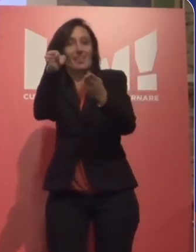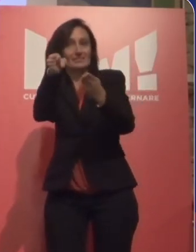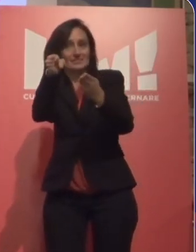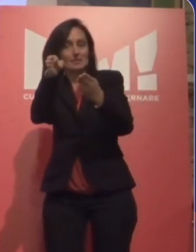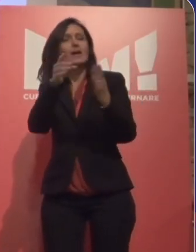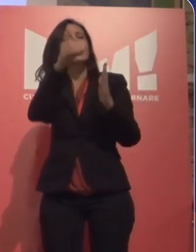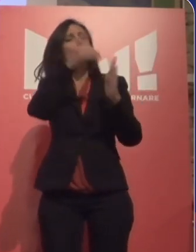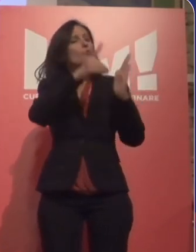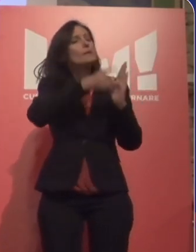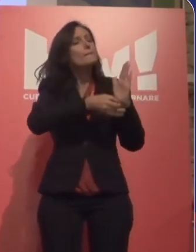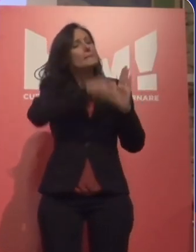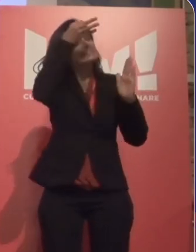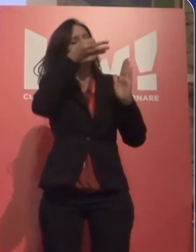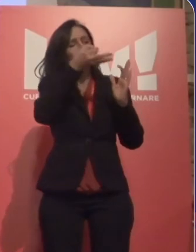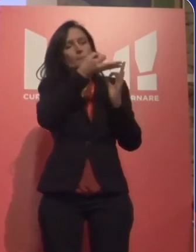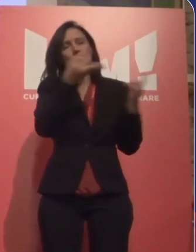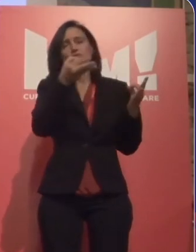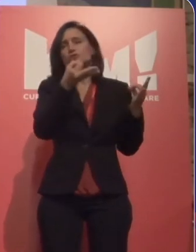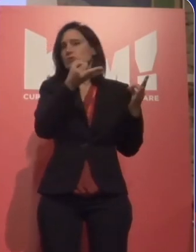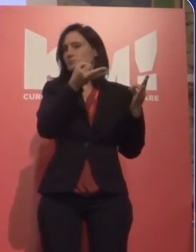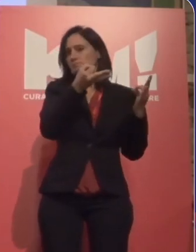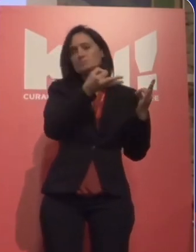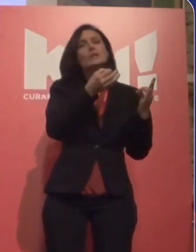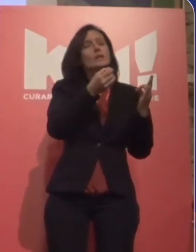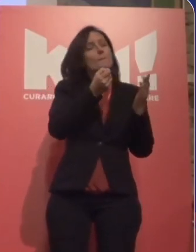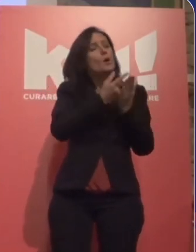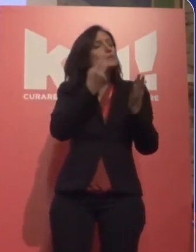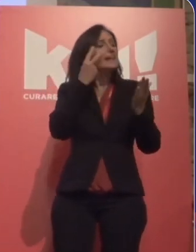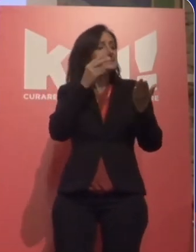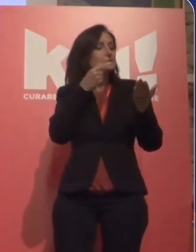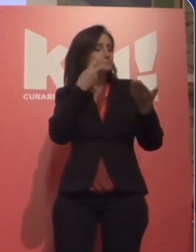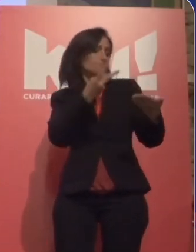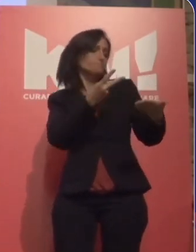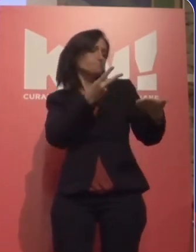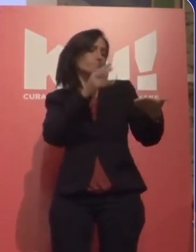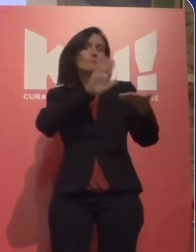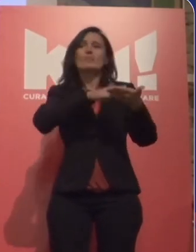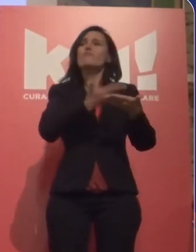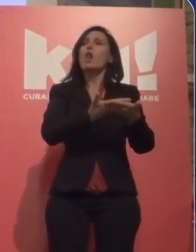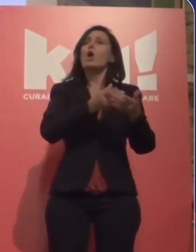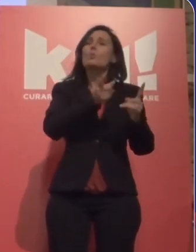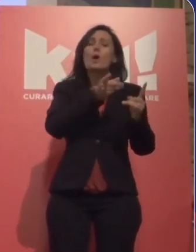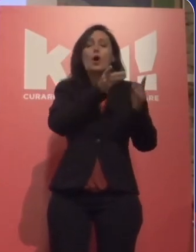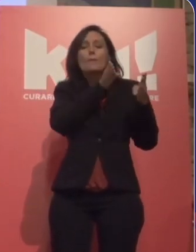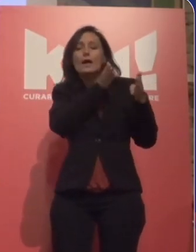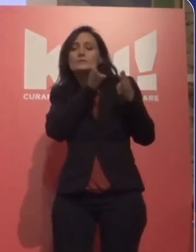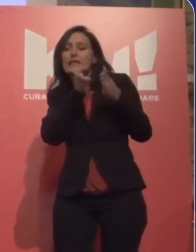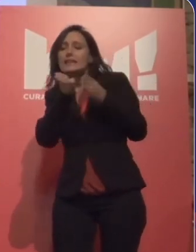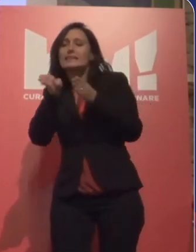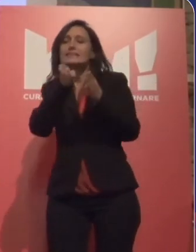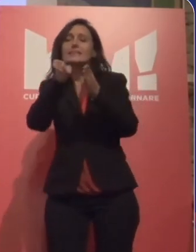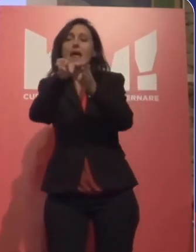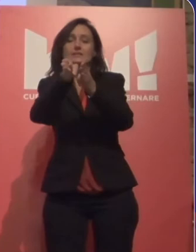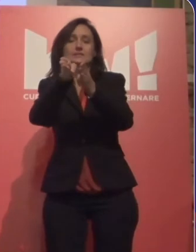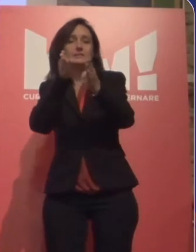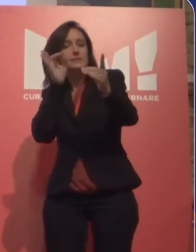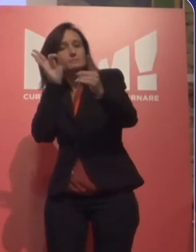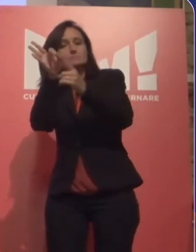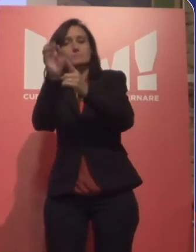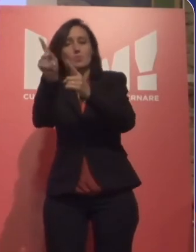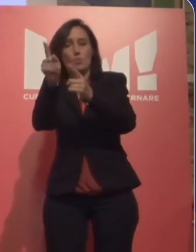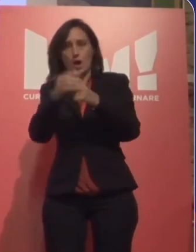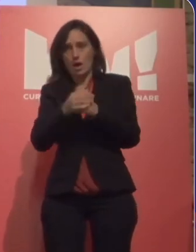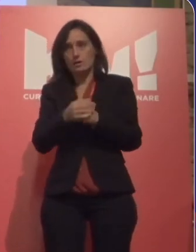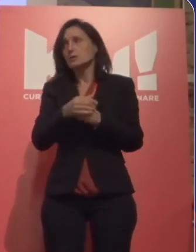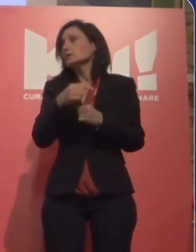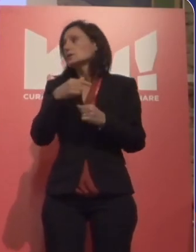il sito brutalmente in alcuni casi facendo proprio una sorta di grande copia incolla che vi propongo da documenti rapporti